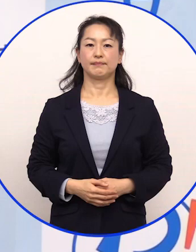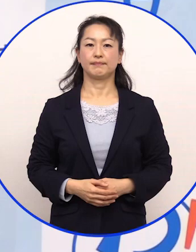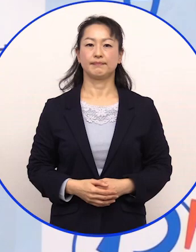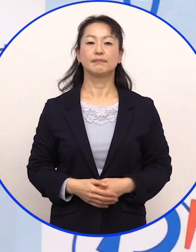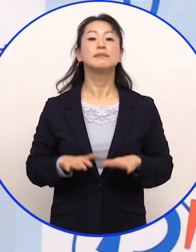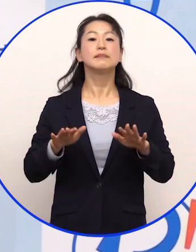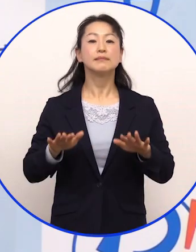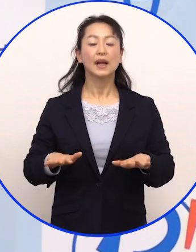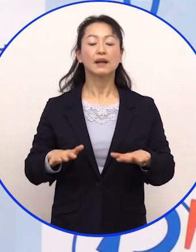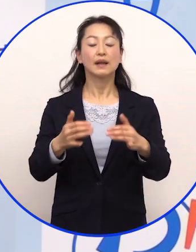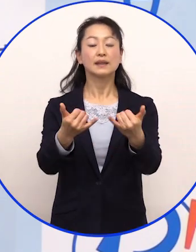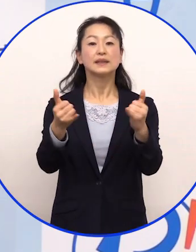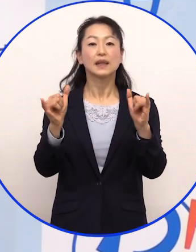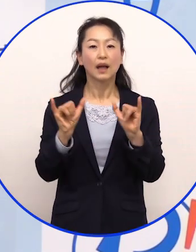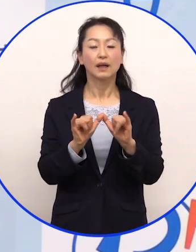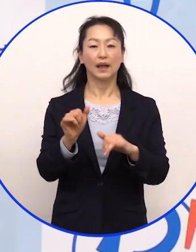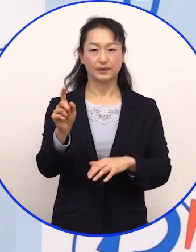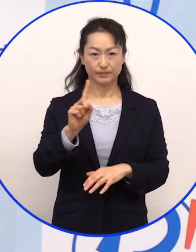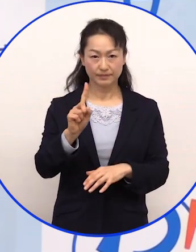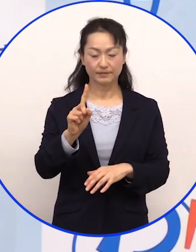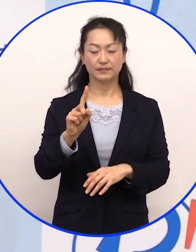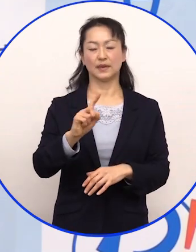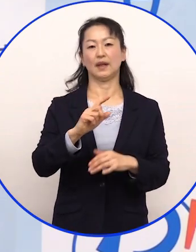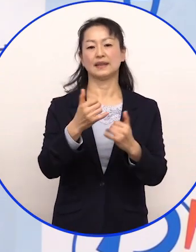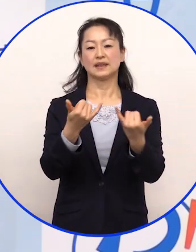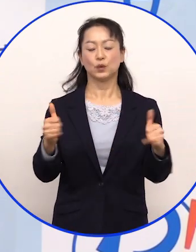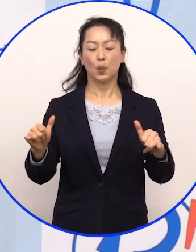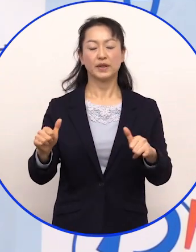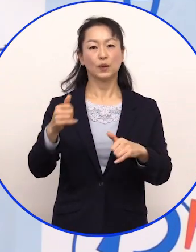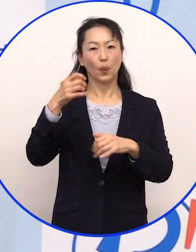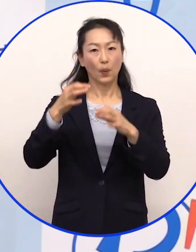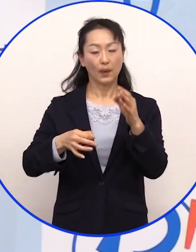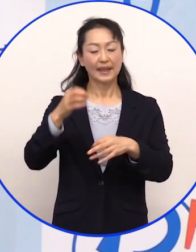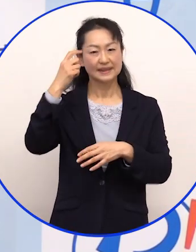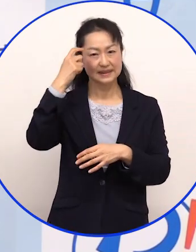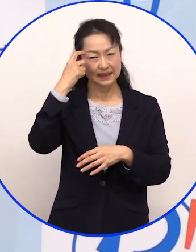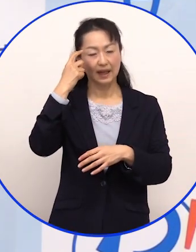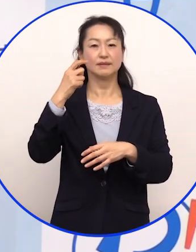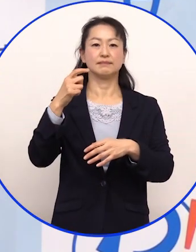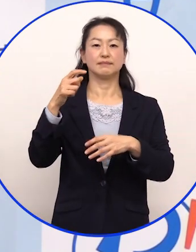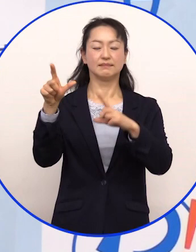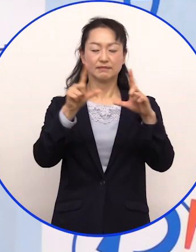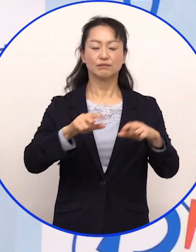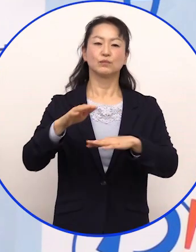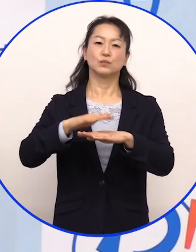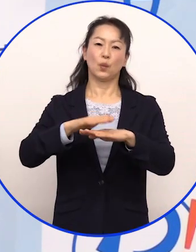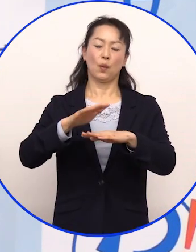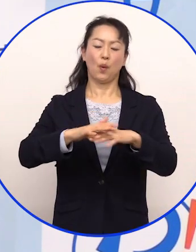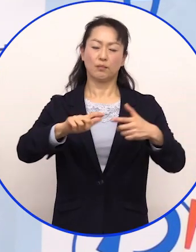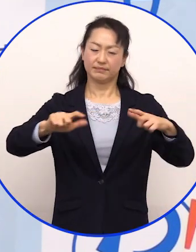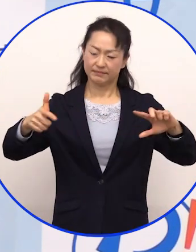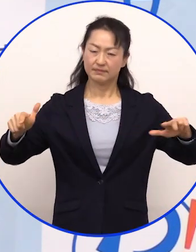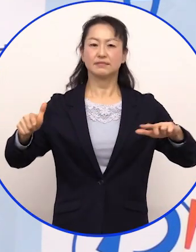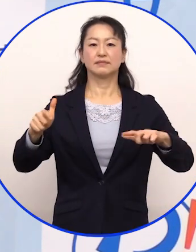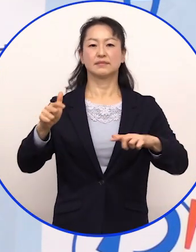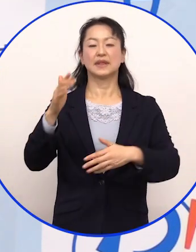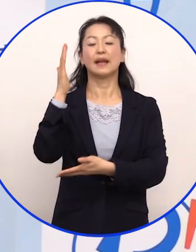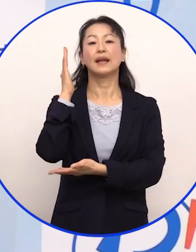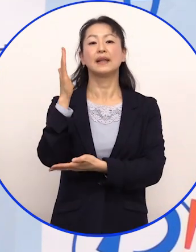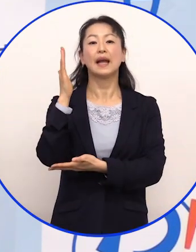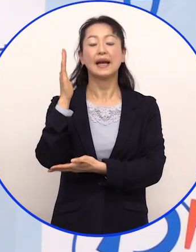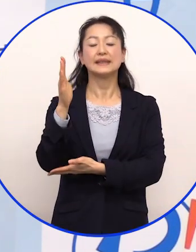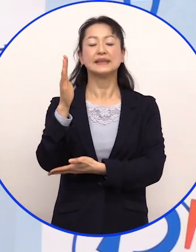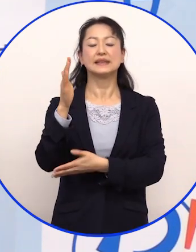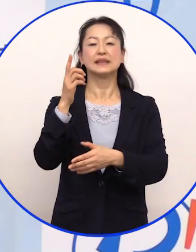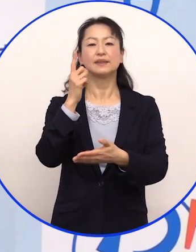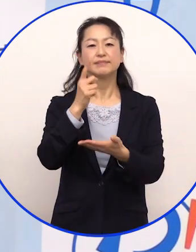現在の社会状況は人々の価値観やライフスタイルが多様化し政治や行政が唯一の答えを持